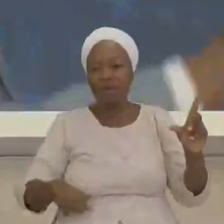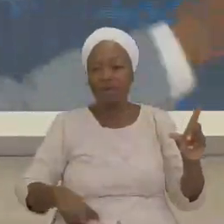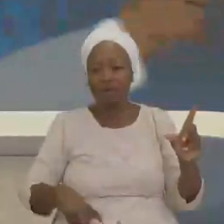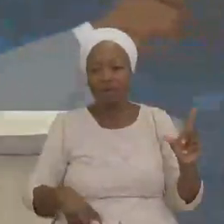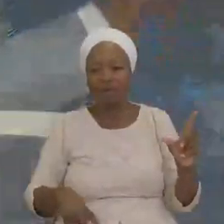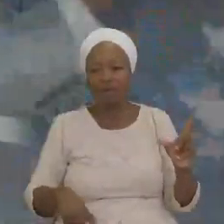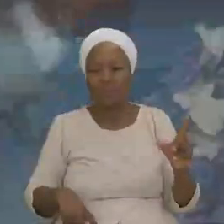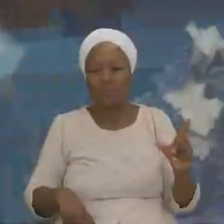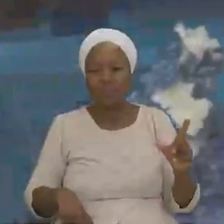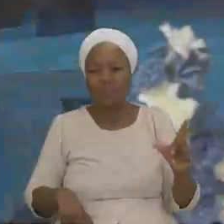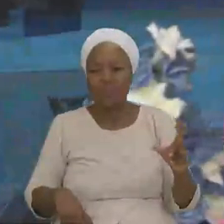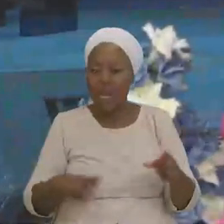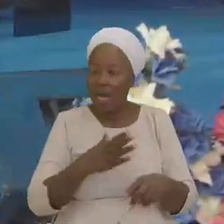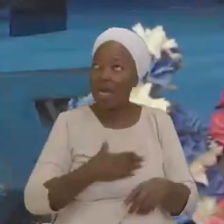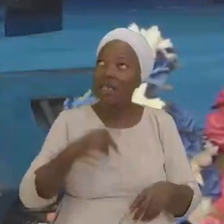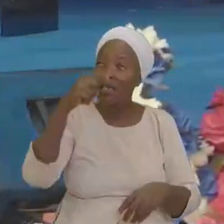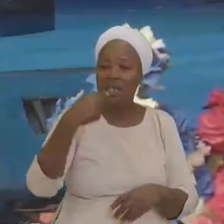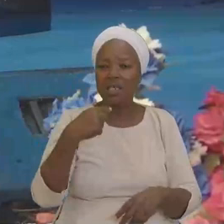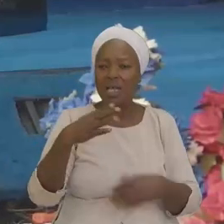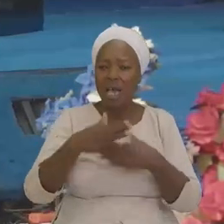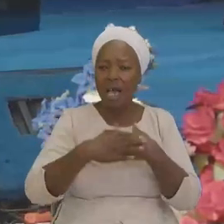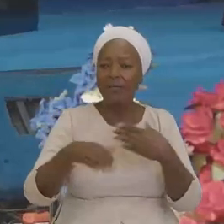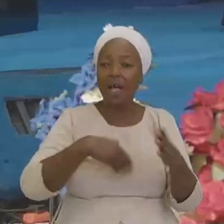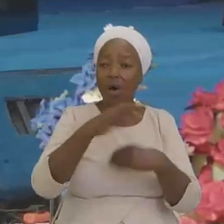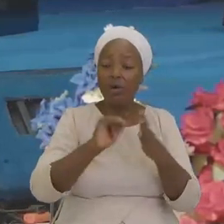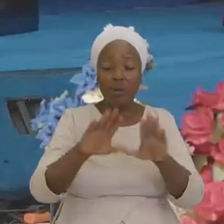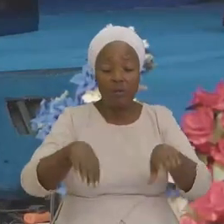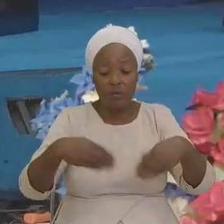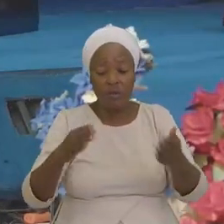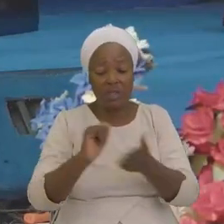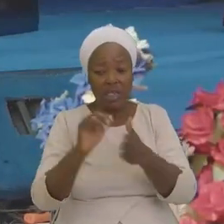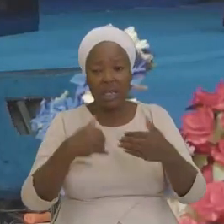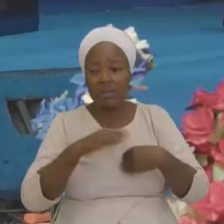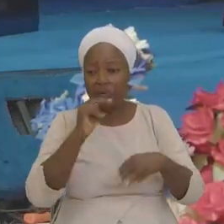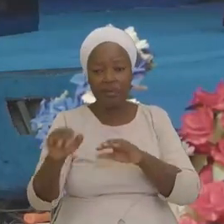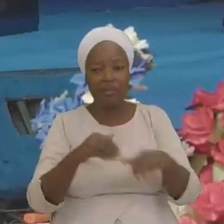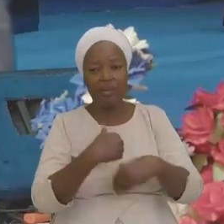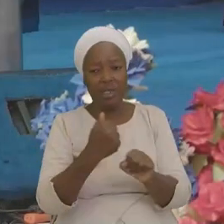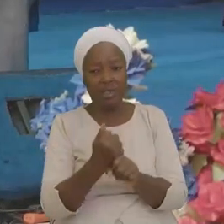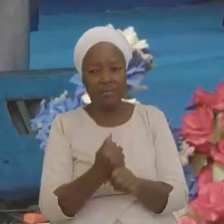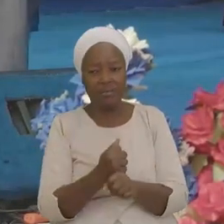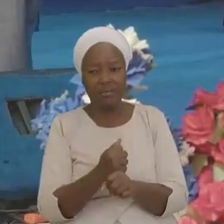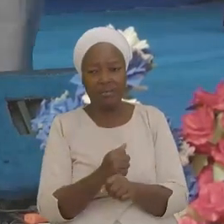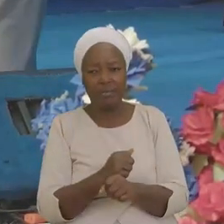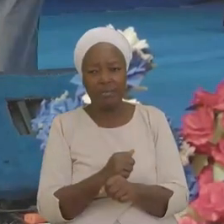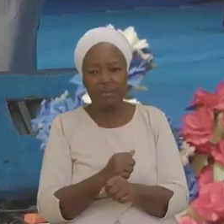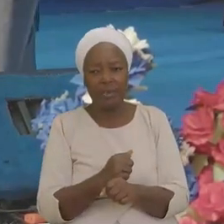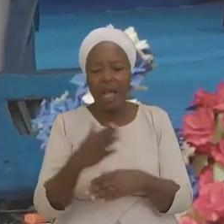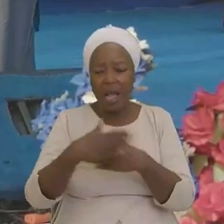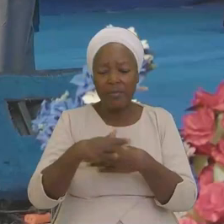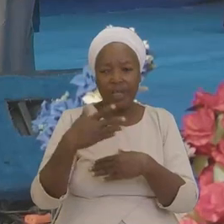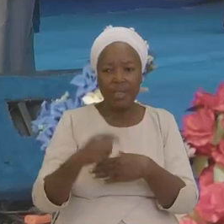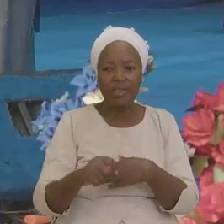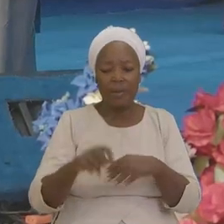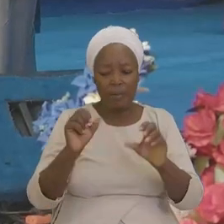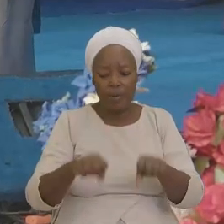justes pour la venue, le retour du Seigneur. Et il dit, après toutes les provisions qui ont